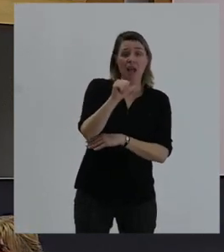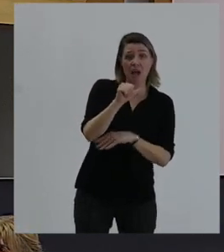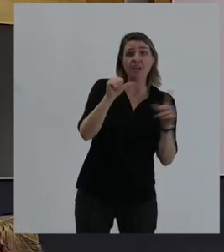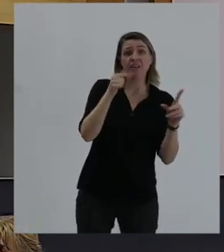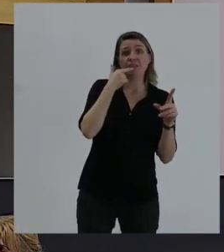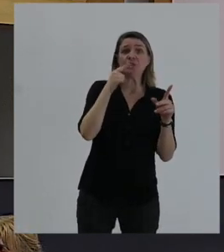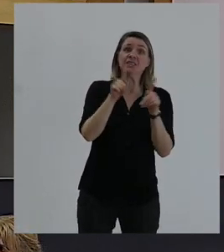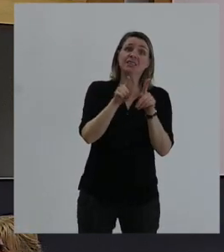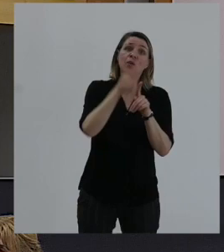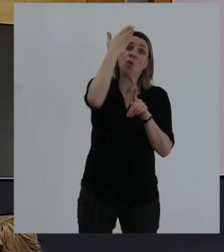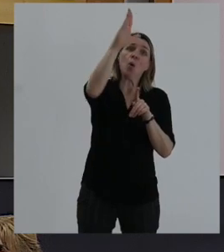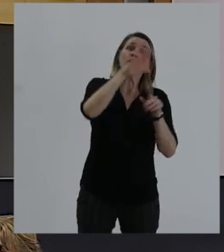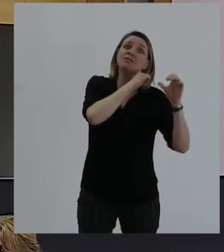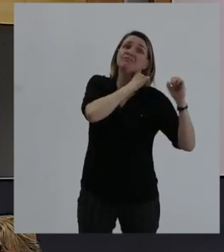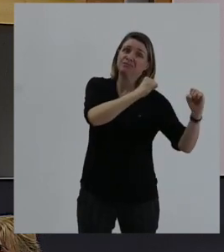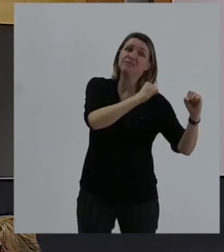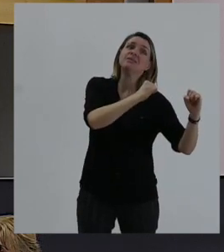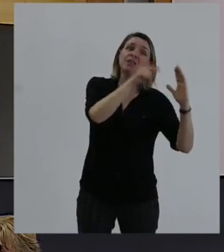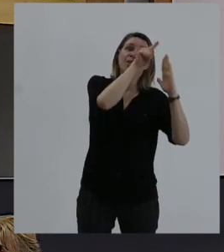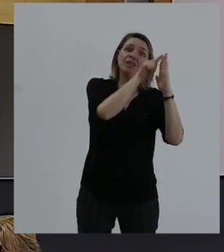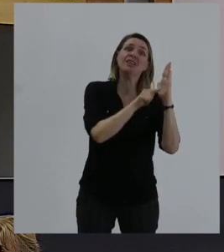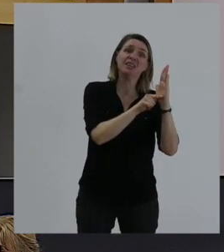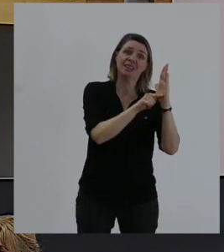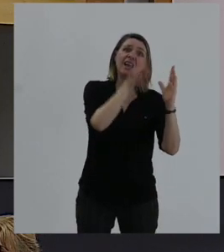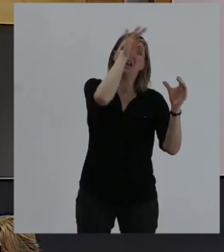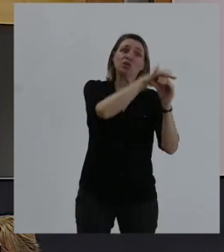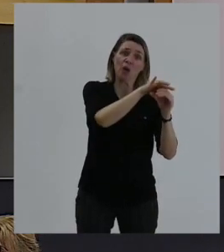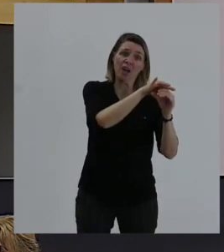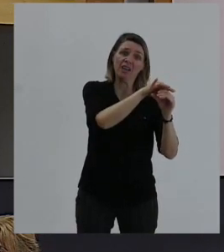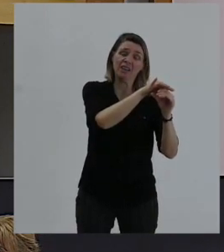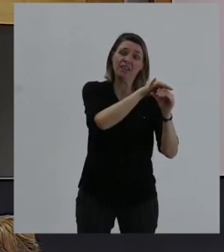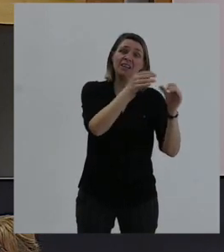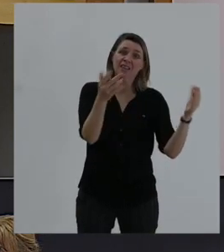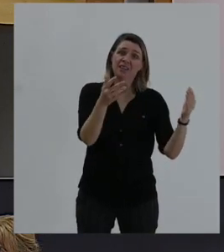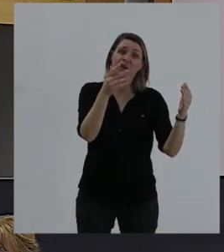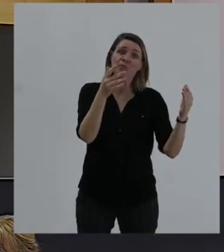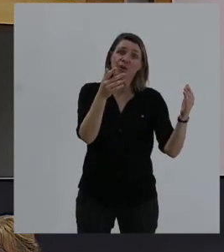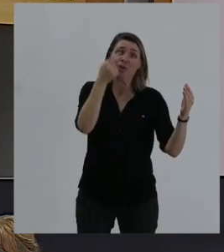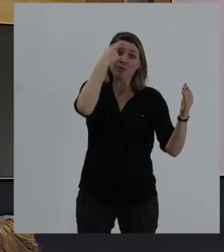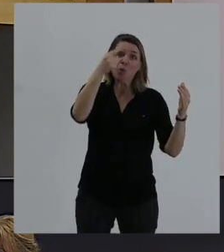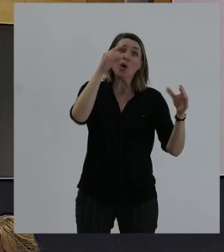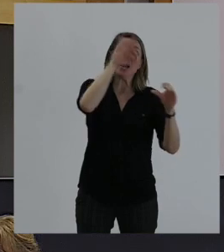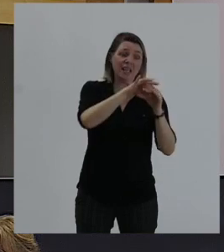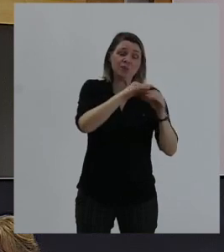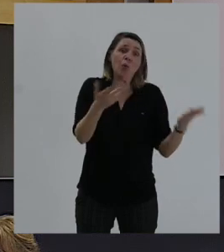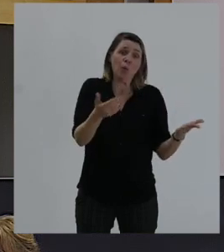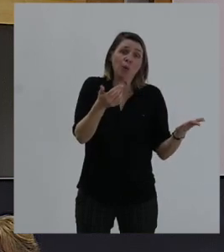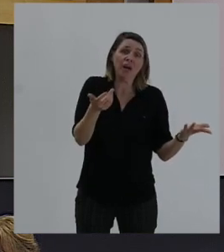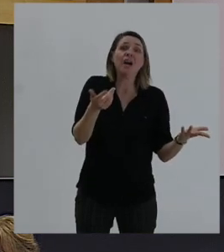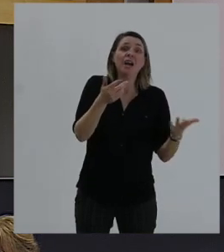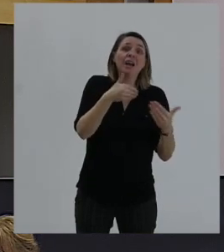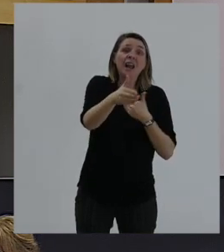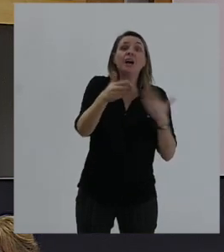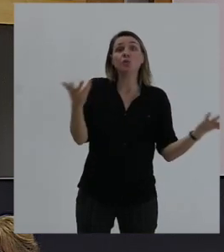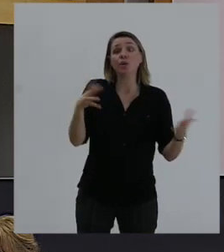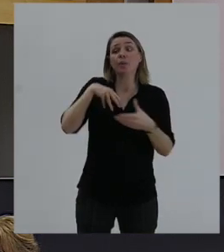comité électoral qui a validé les listes, notamment donc les vôtres pour les élections qui viennent. Donc, être présent